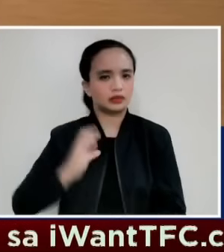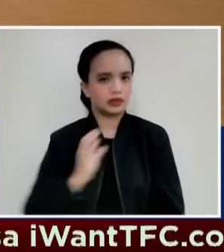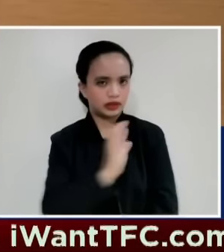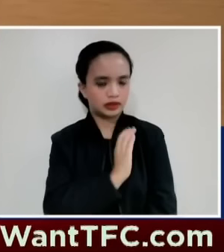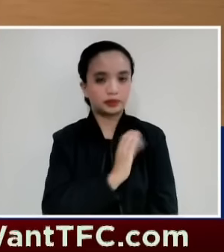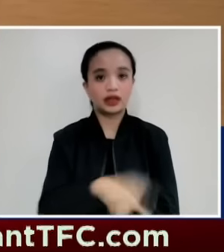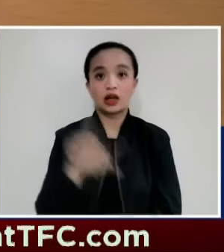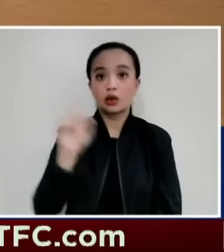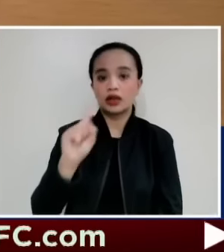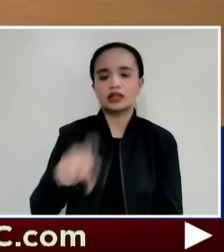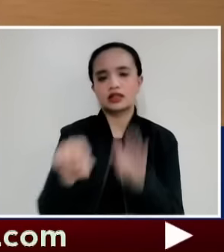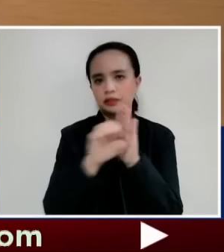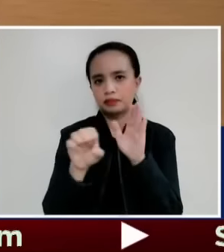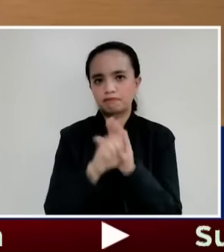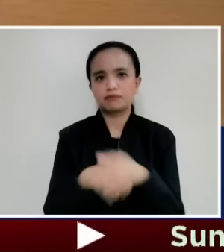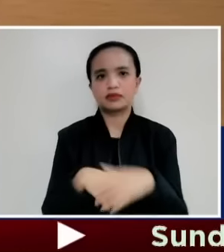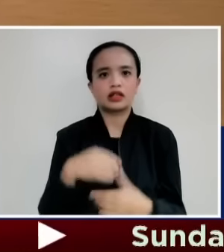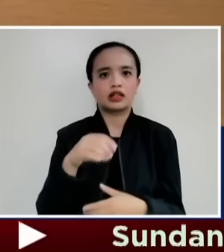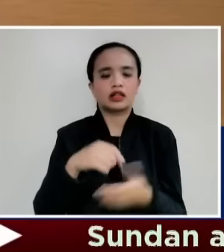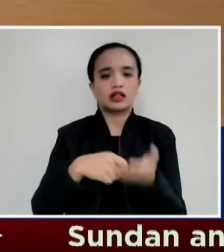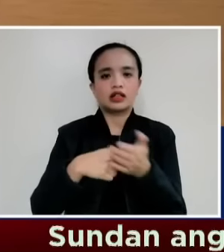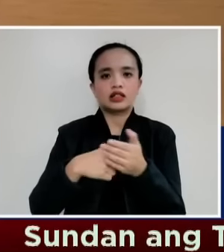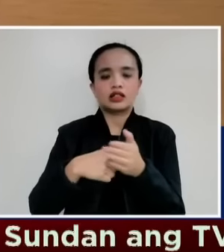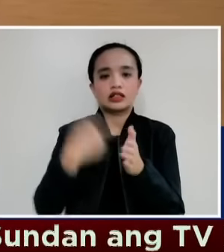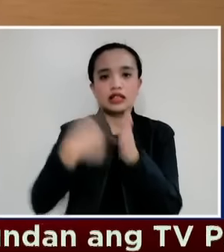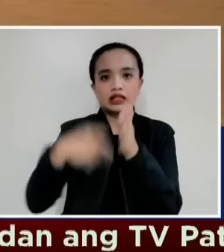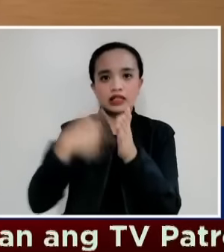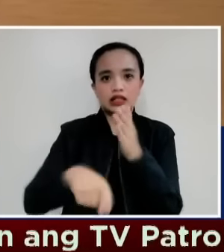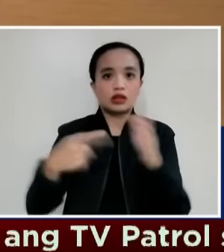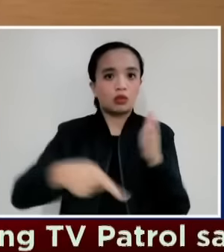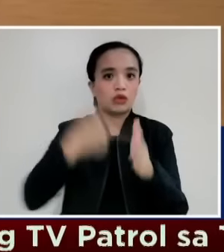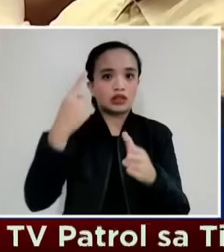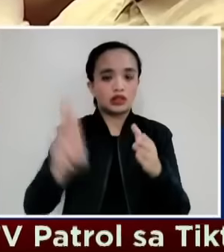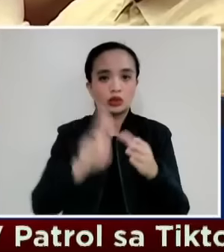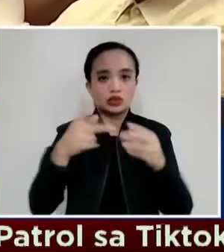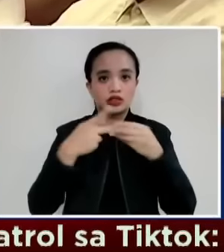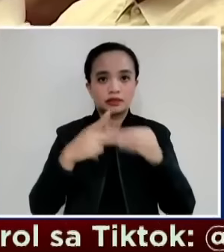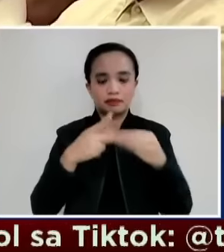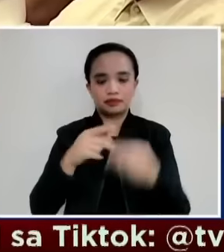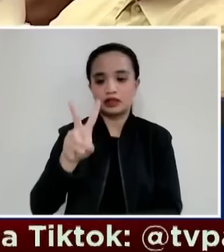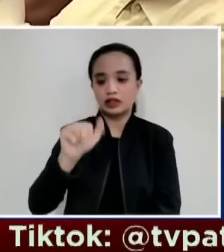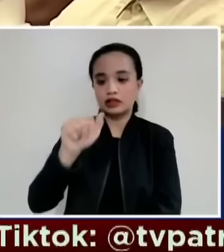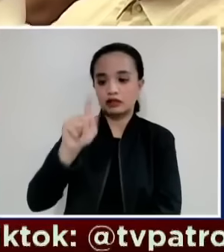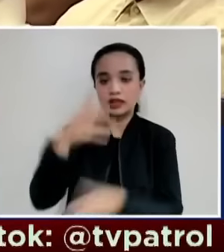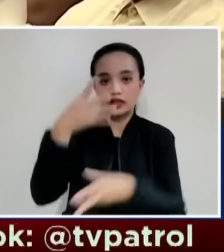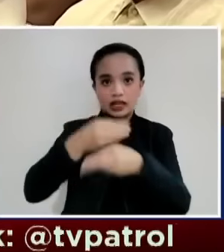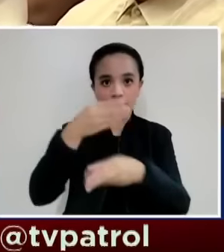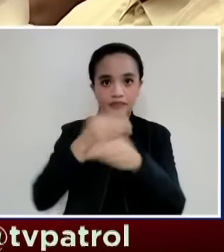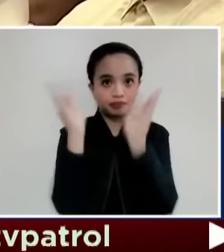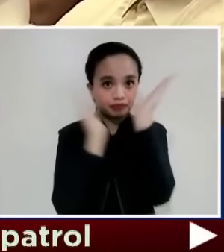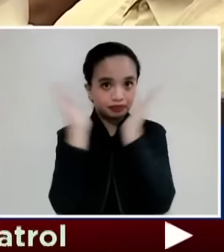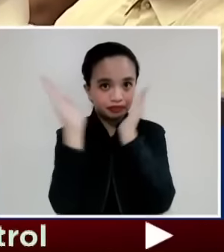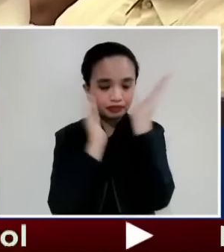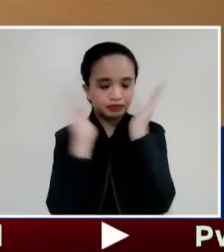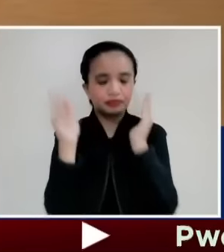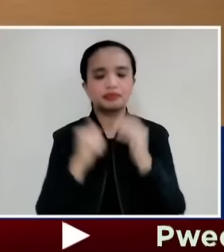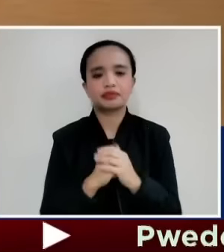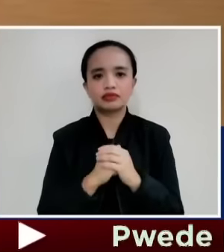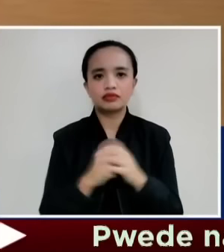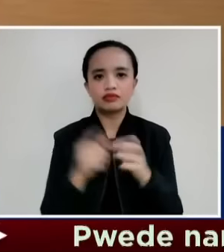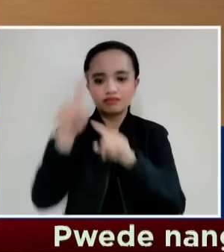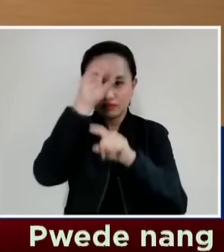measures tulad ng excise tax sa single-use plastics, value-added tax sa digital services, rationalization ng mining